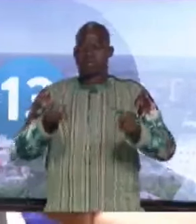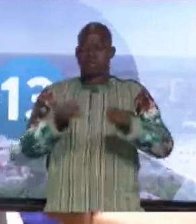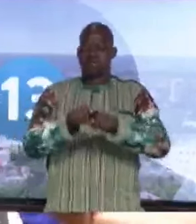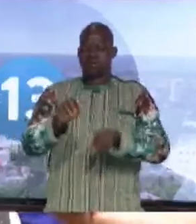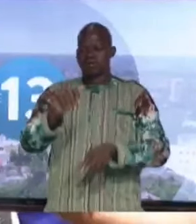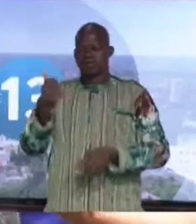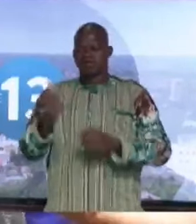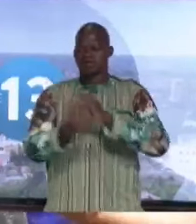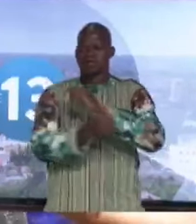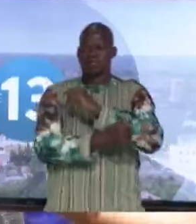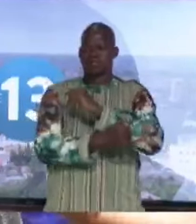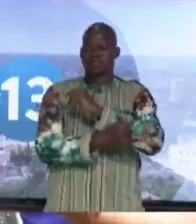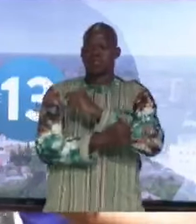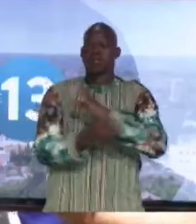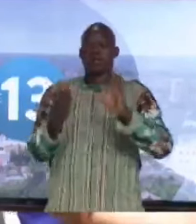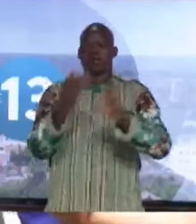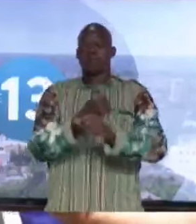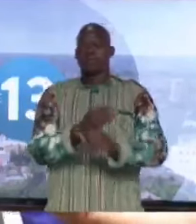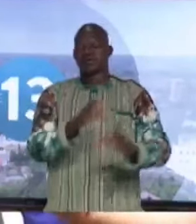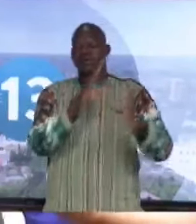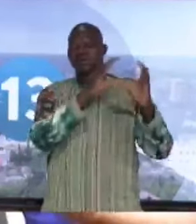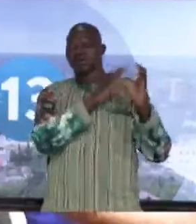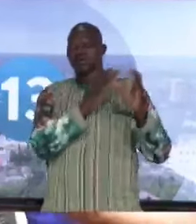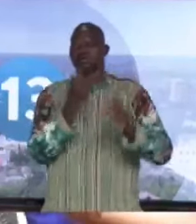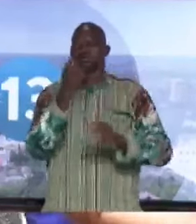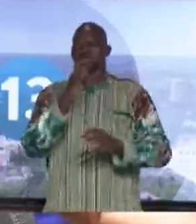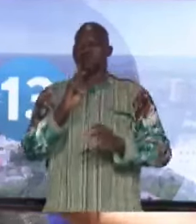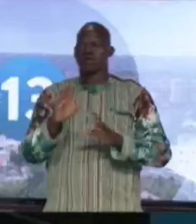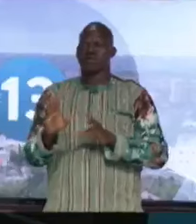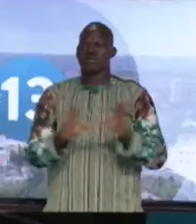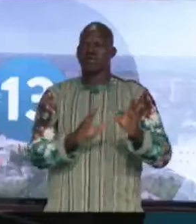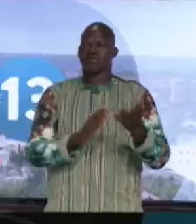dans les autres pays, la prise en charge de la fistule soit faite par les autorités publiques.